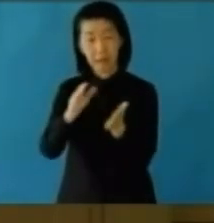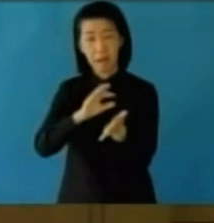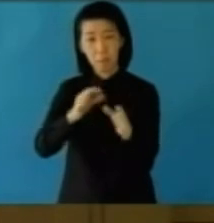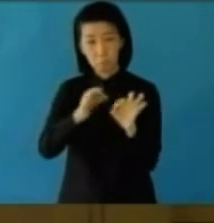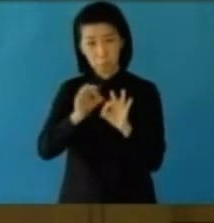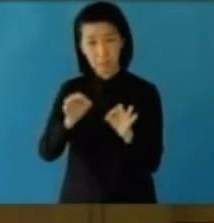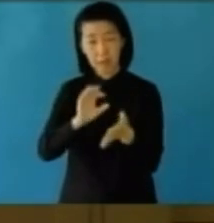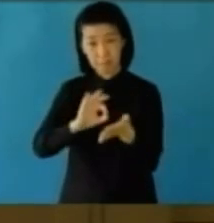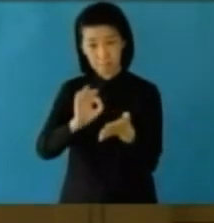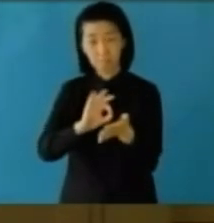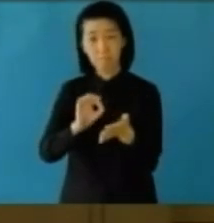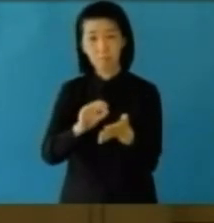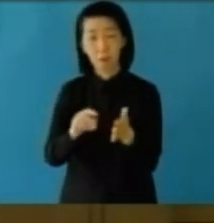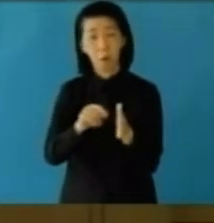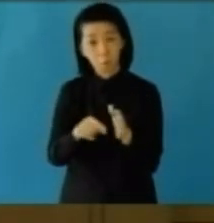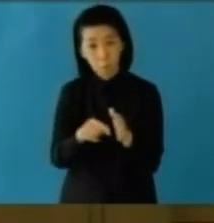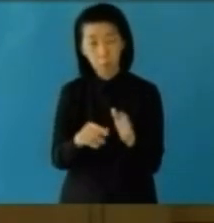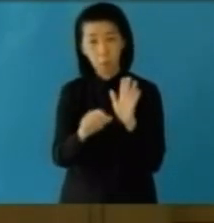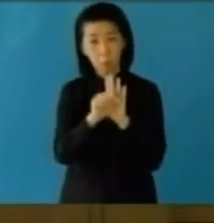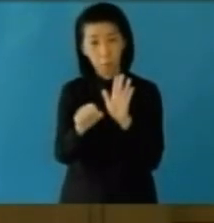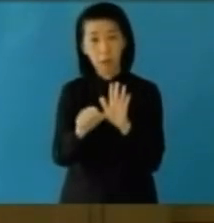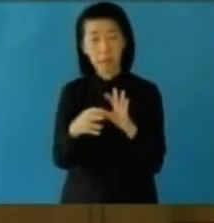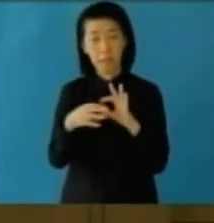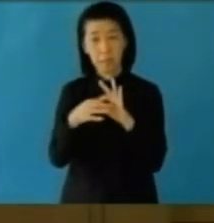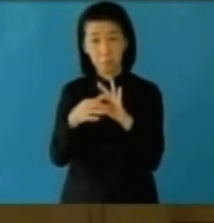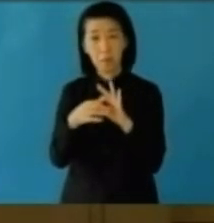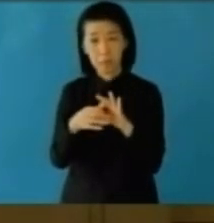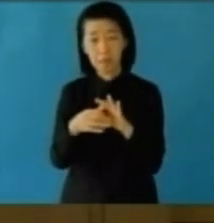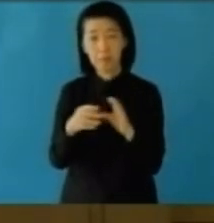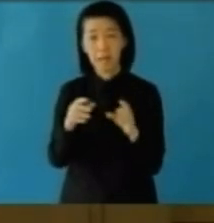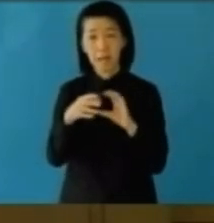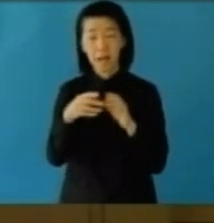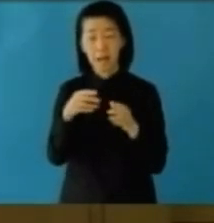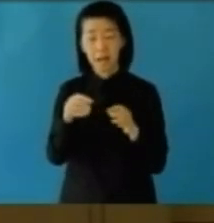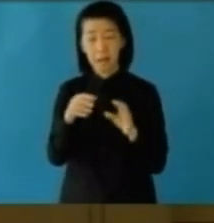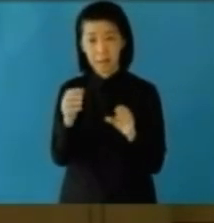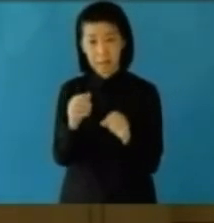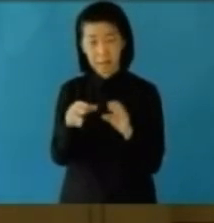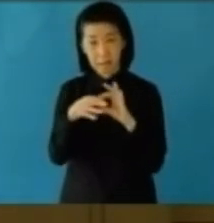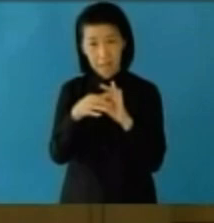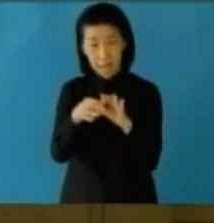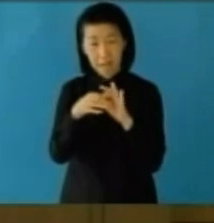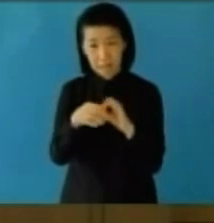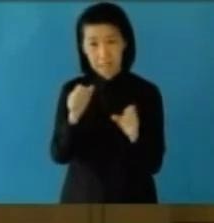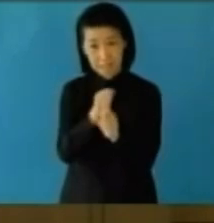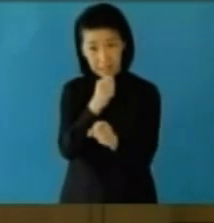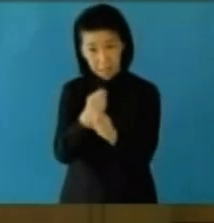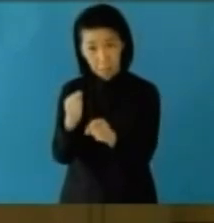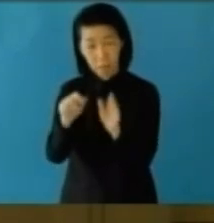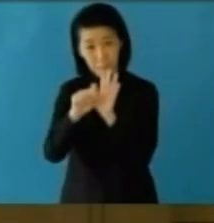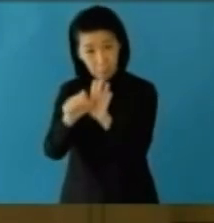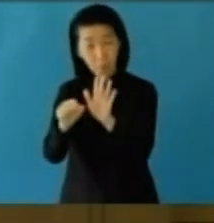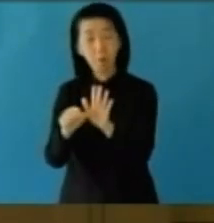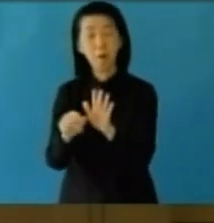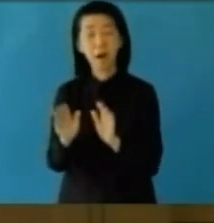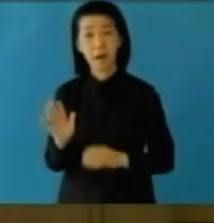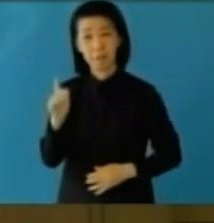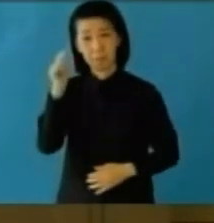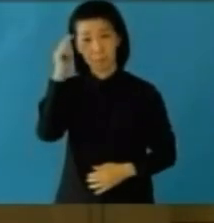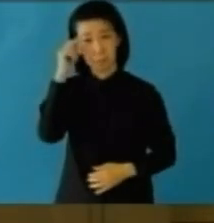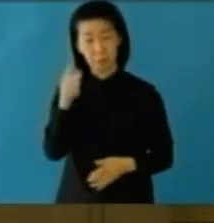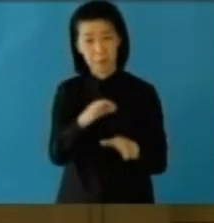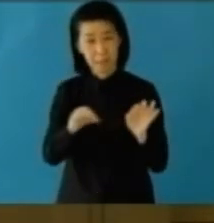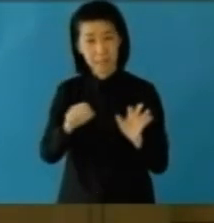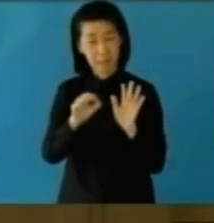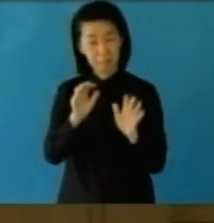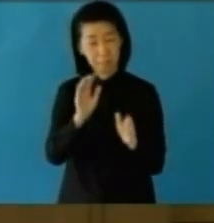れらの直接効果に伴う県内関連産業の生産誘発など、本県にとっては経済波及効果が、